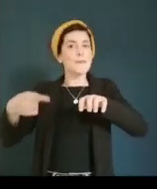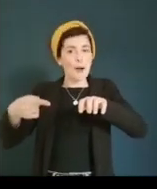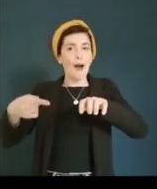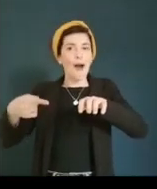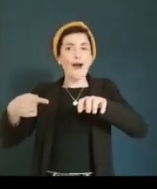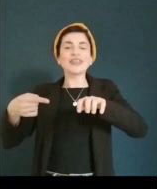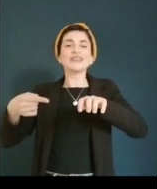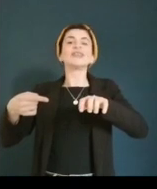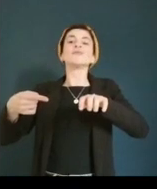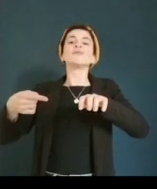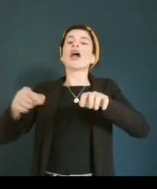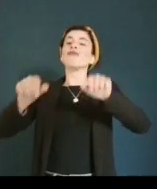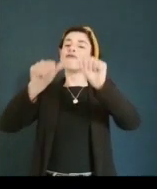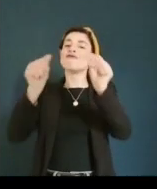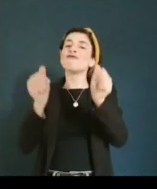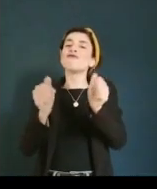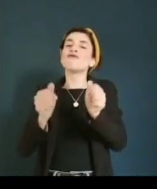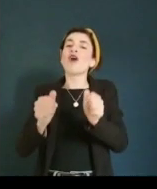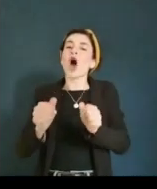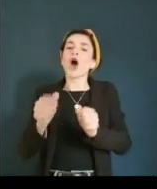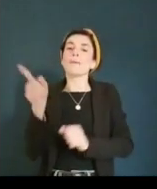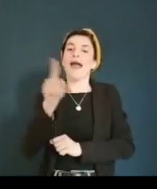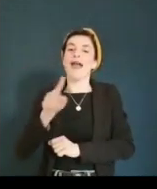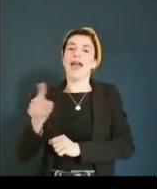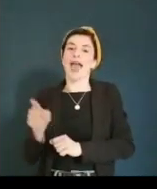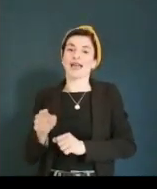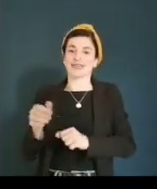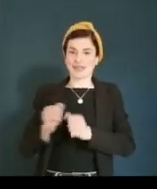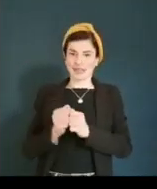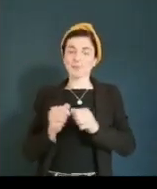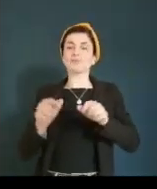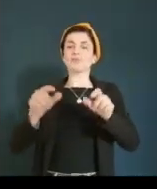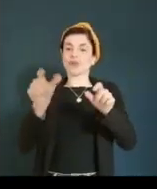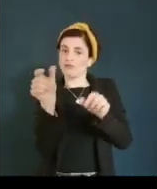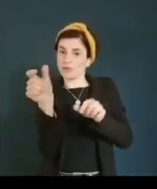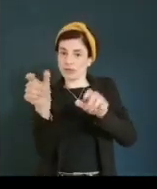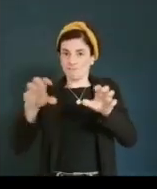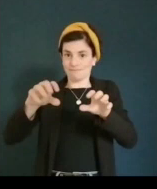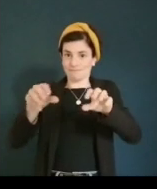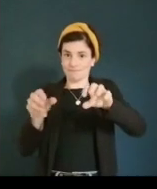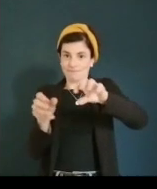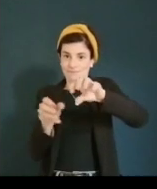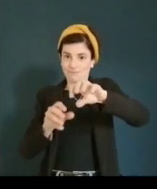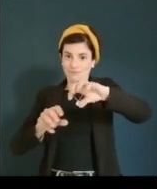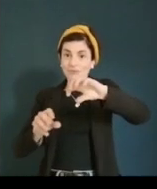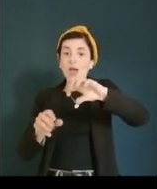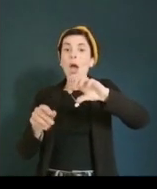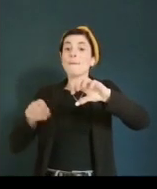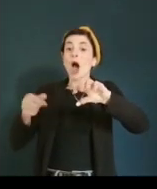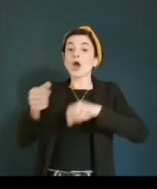caratteristica forma a S. Dopodiché, sempre armata di coltello, vado